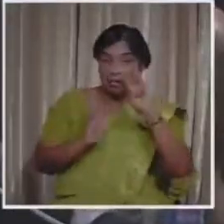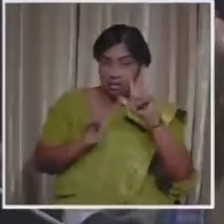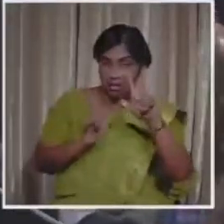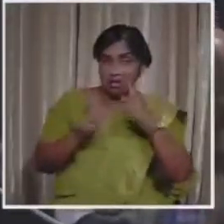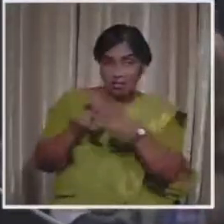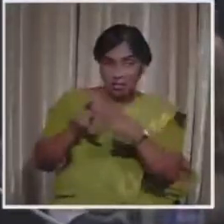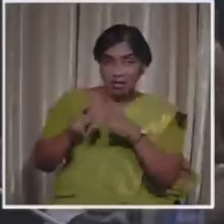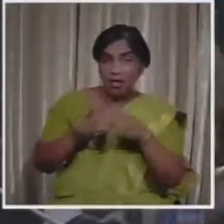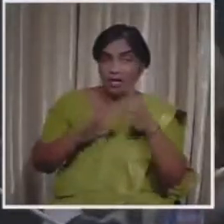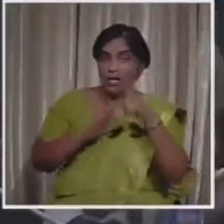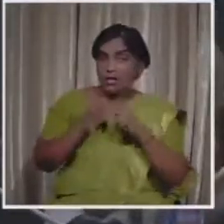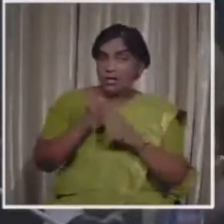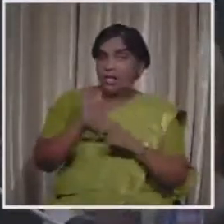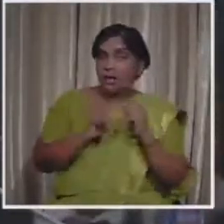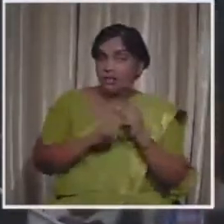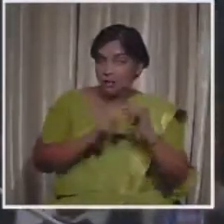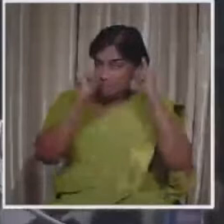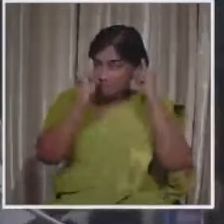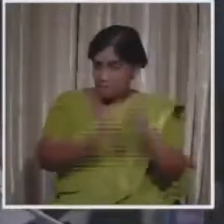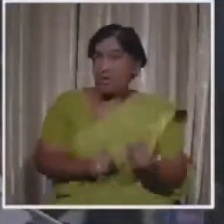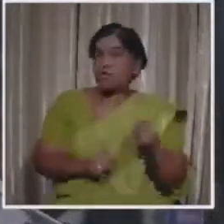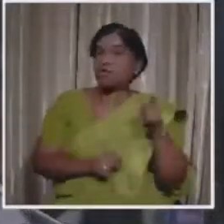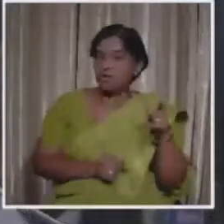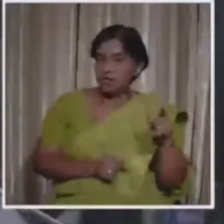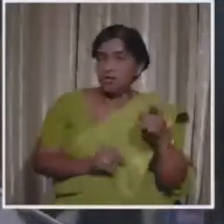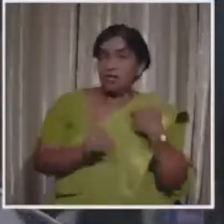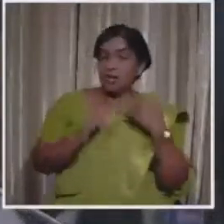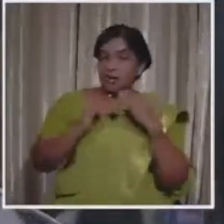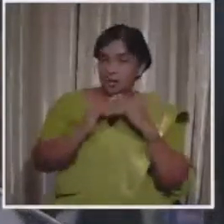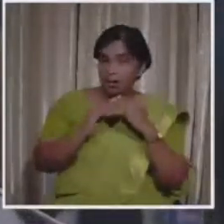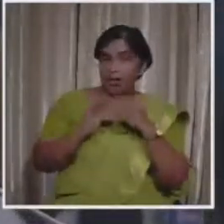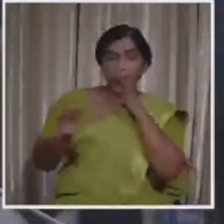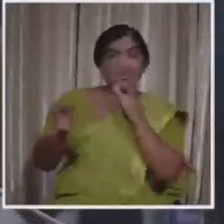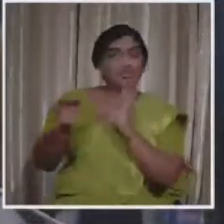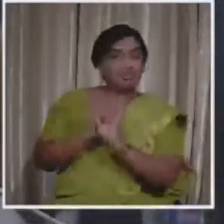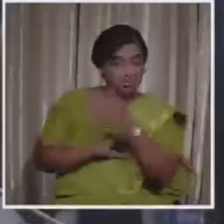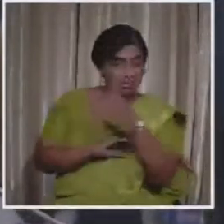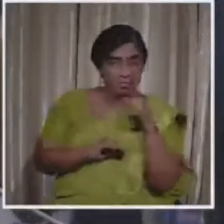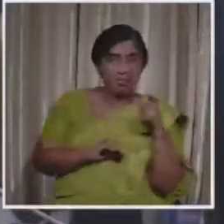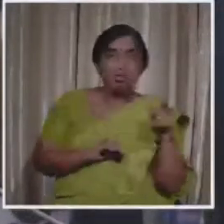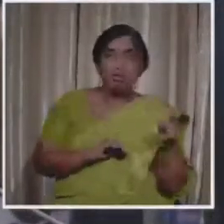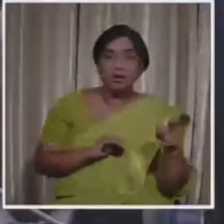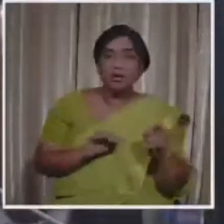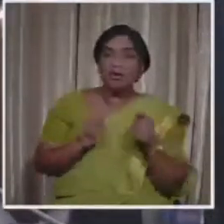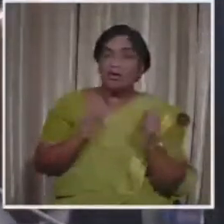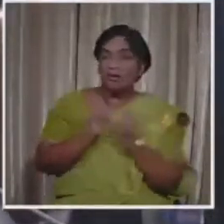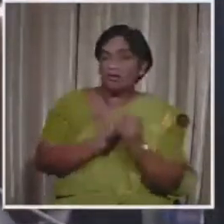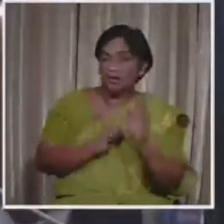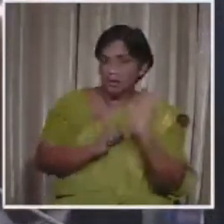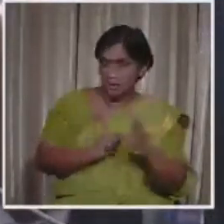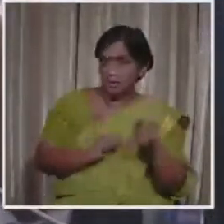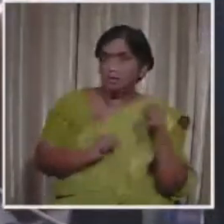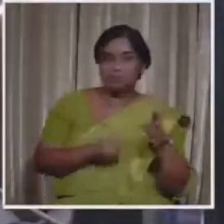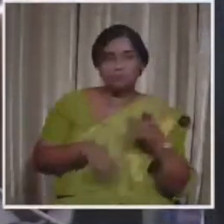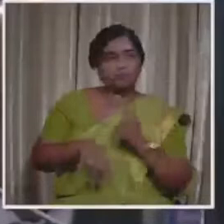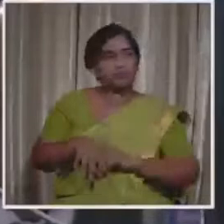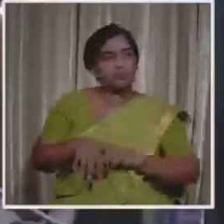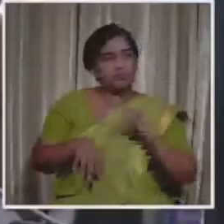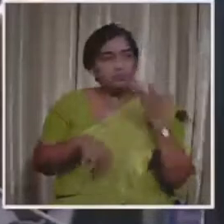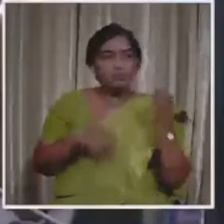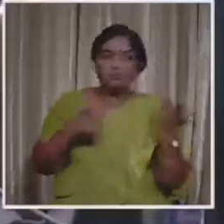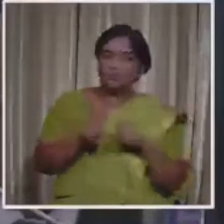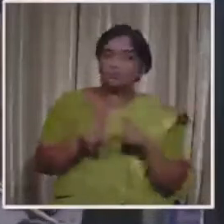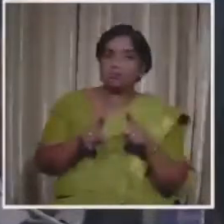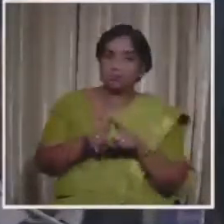ඒ ජනතා විමුක්ති පෙරමුණේ පාදරෙව් එදා ඇවිල්ලා මගේ ගෙදරට ගිනි තියන්න ඒ තරුණ පිරිසක් මෙහෙව්වා. ඉතින් අවාසනා